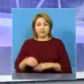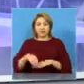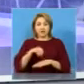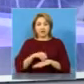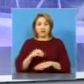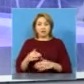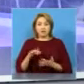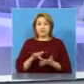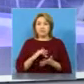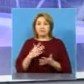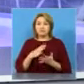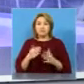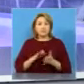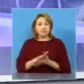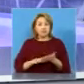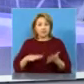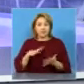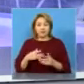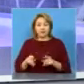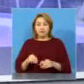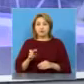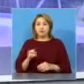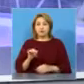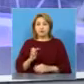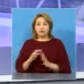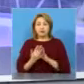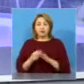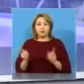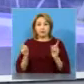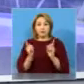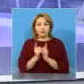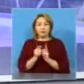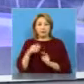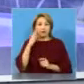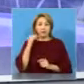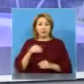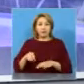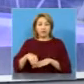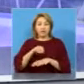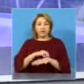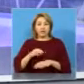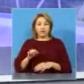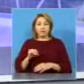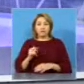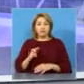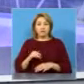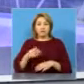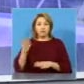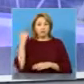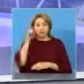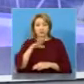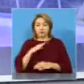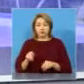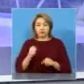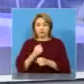Әкімдердің есеп беру жиыны жалғасып жатыр. Бүгін кеңес Нокин ауылында өткен кездесуде Алматы ауданының әкімі Әміржан Оразғалиев өткен жылы жүзеге